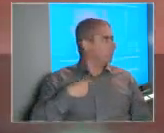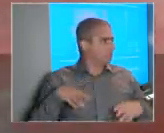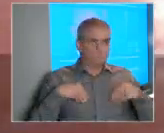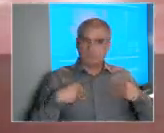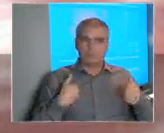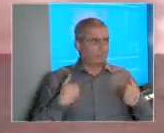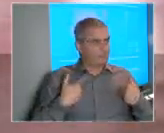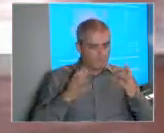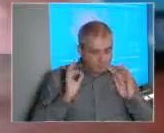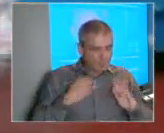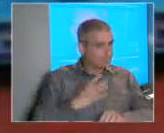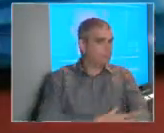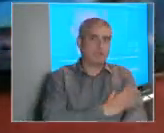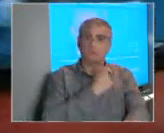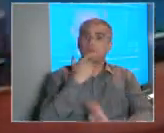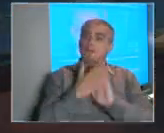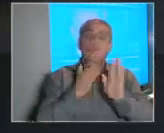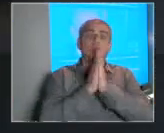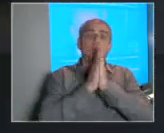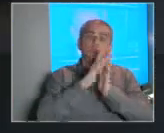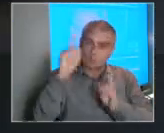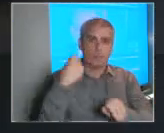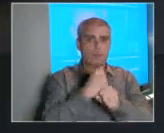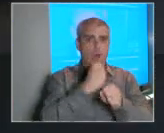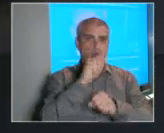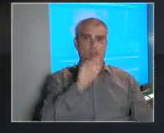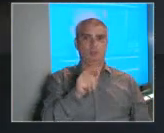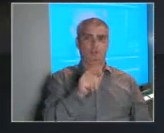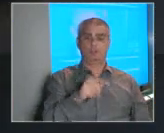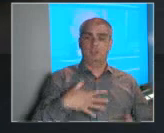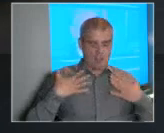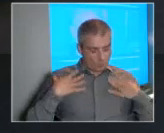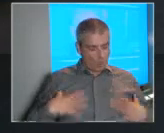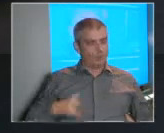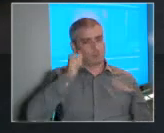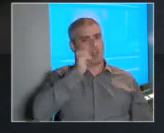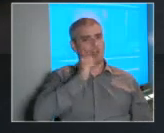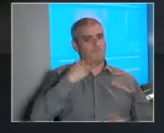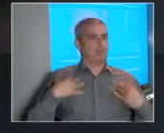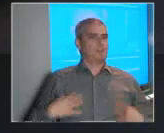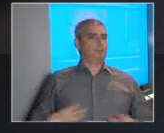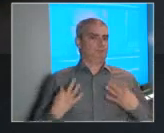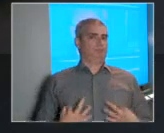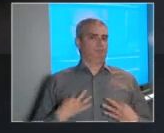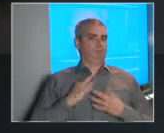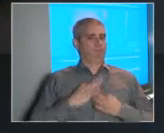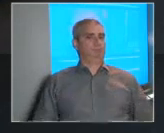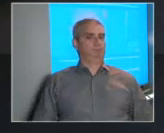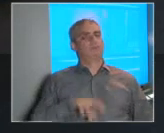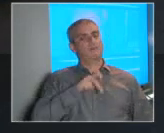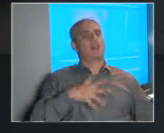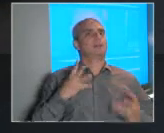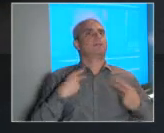איתך. זה ממש מרגש מה שאתה אומר, ואנחנו קוראים לכולם לעשות את זה. וללבוש חולצה לבנה, ומה שנקרא ללכת